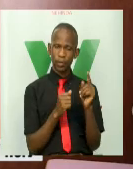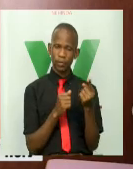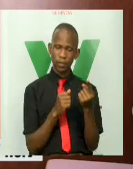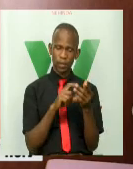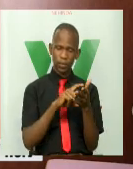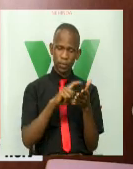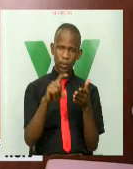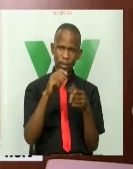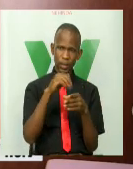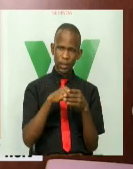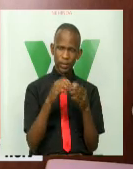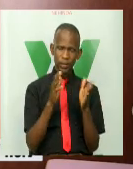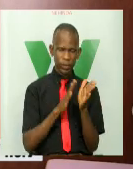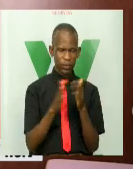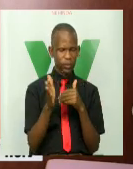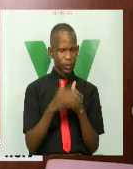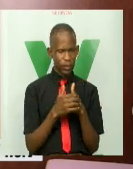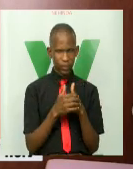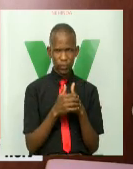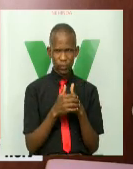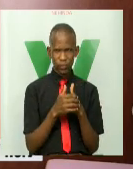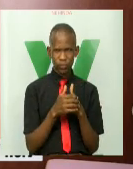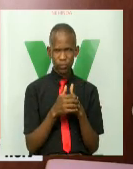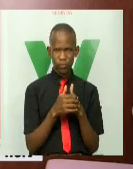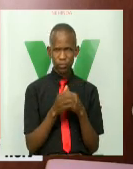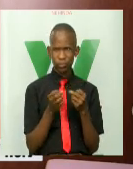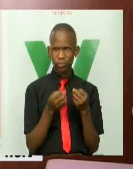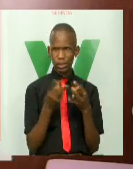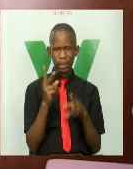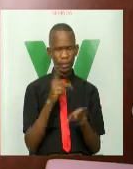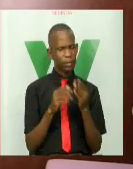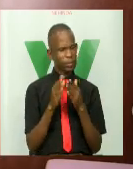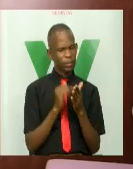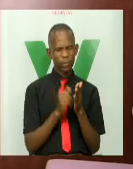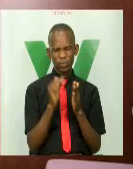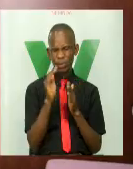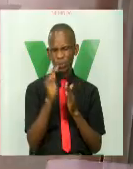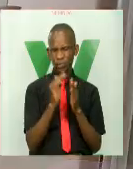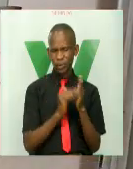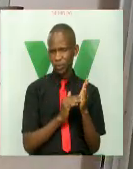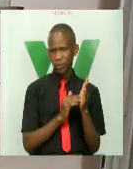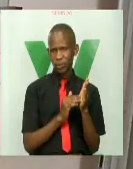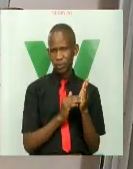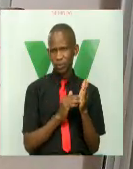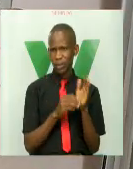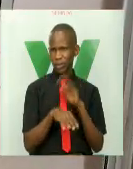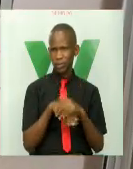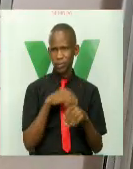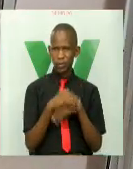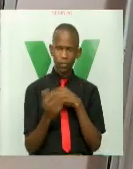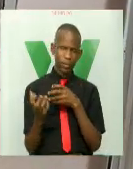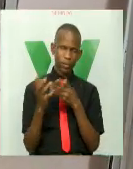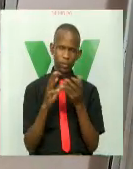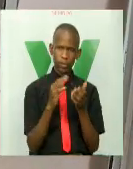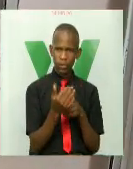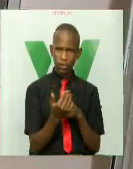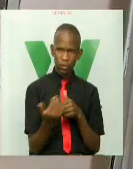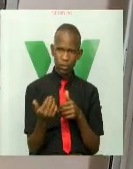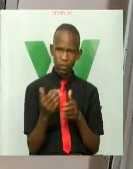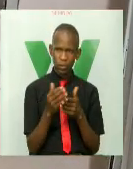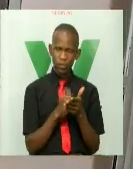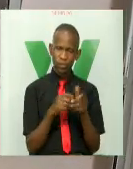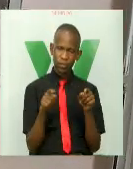itandisere hakabaho abantu tubarizere ninga bacyara tubararezere bana. Actually as a